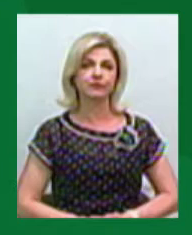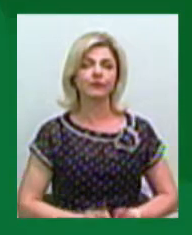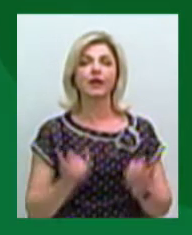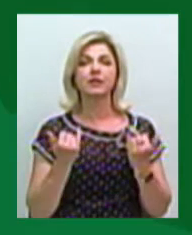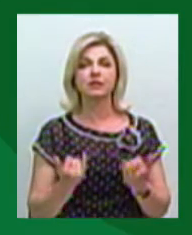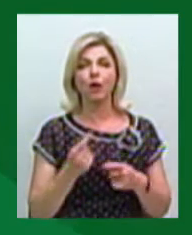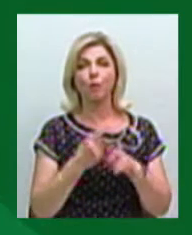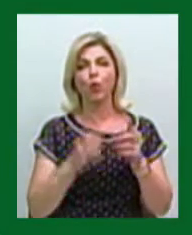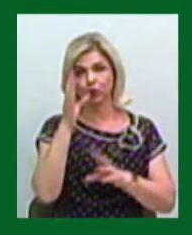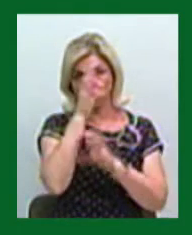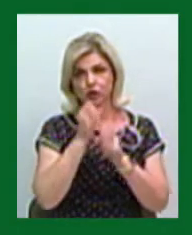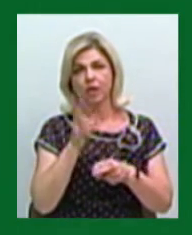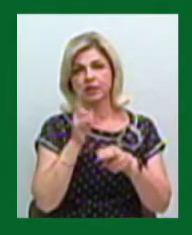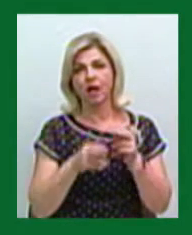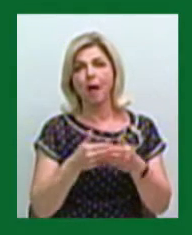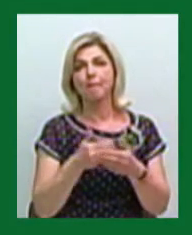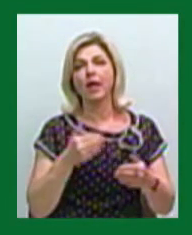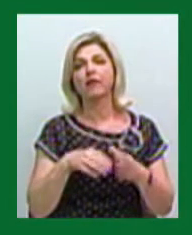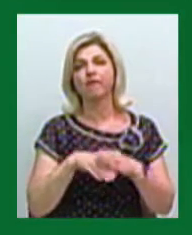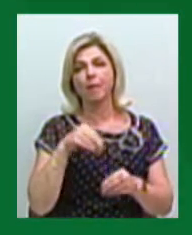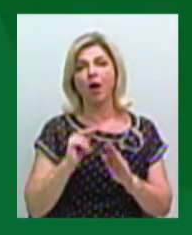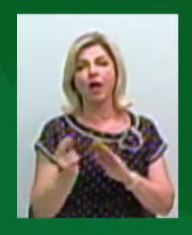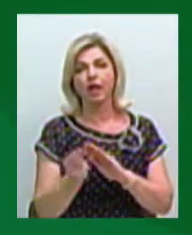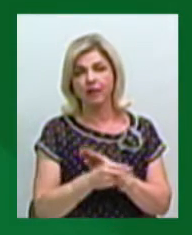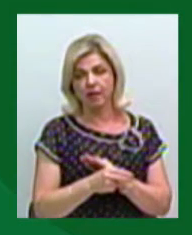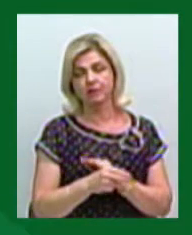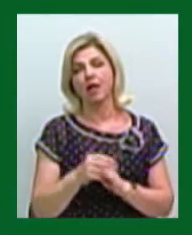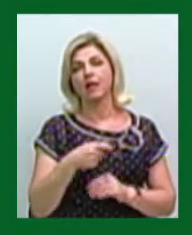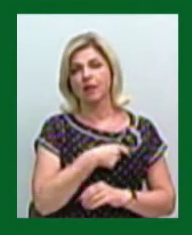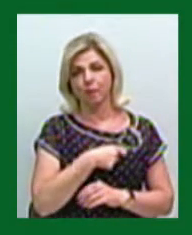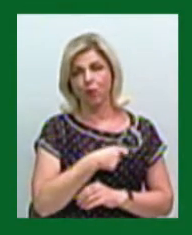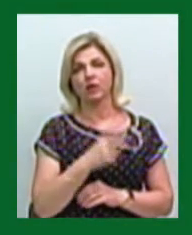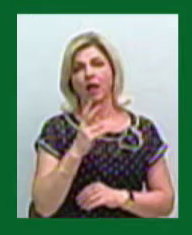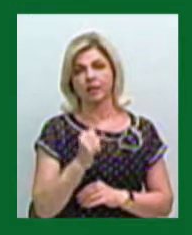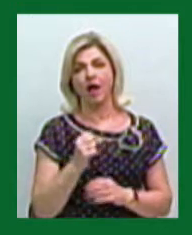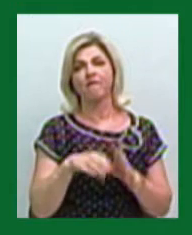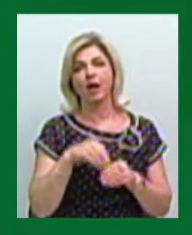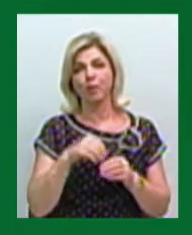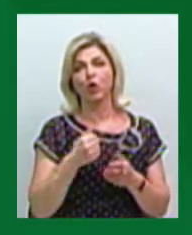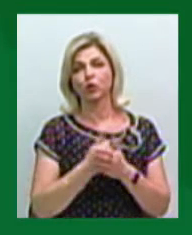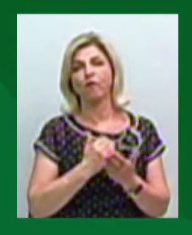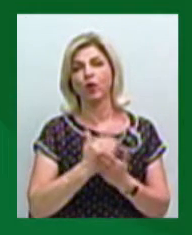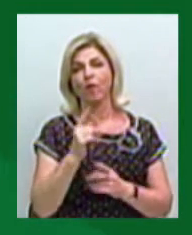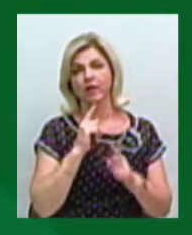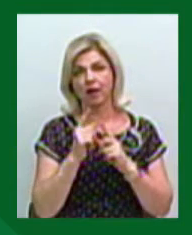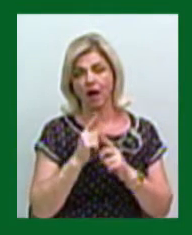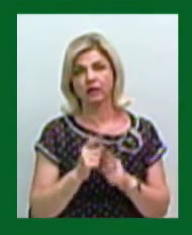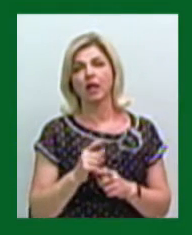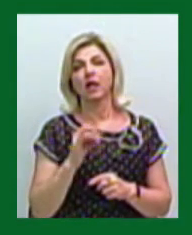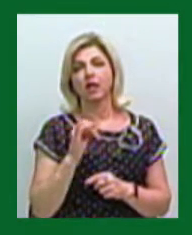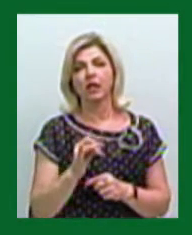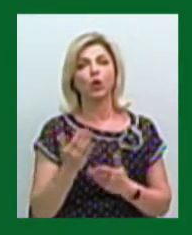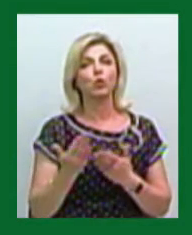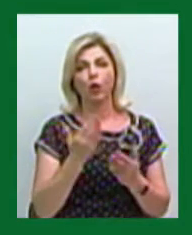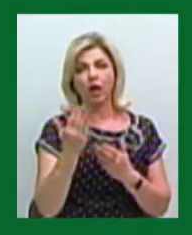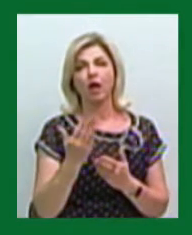Сьогодні опівночі закінчується передвиборна агітація кандидатів у народні депутати України на позачергових виборах до Верховної Ради. До яких технологій вдаються